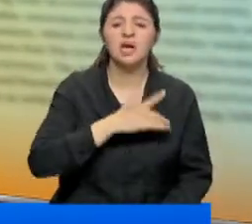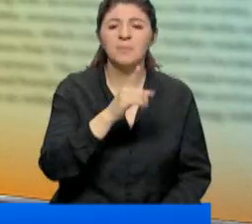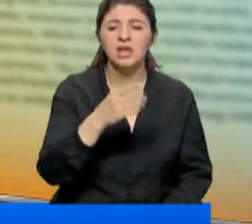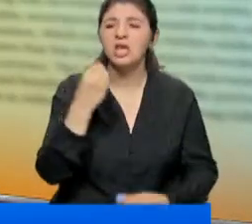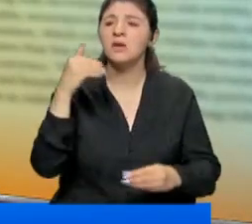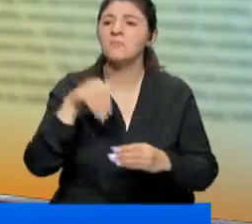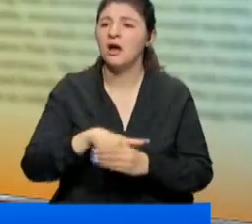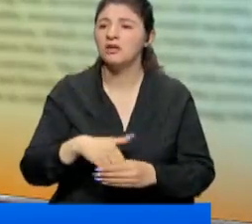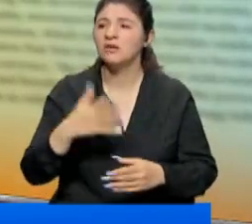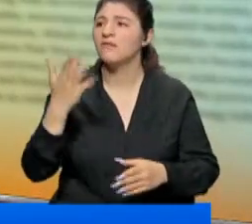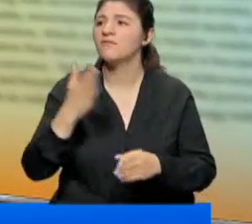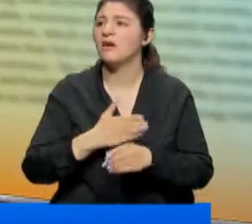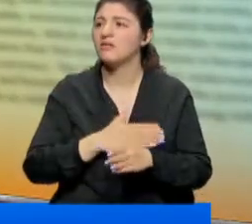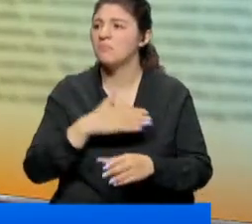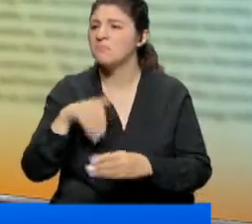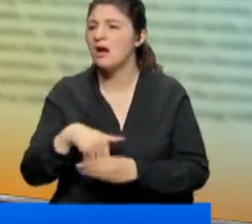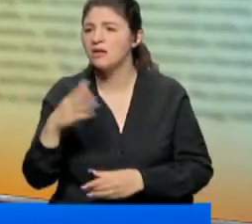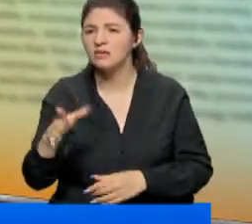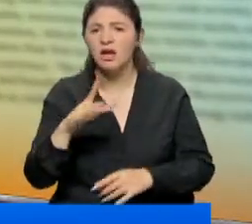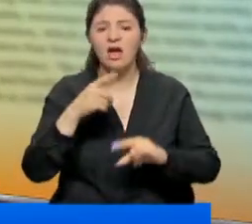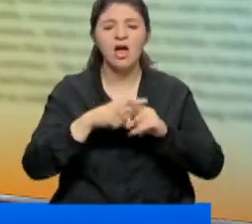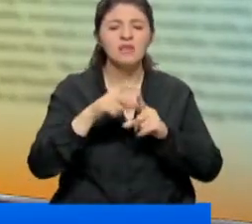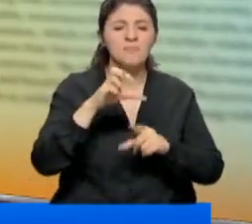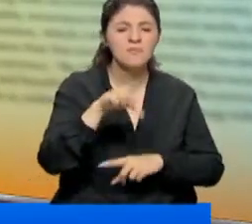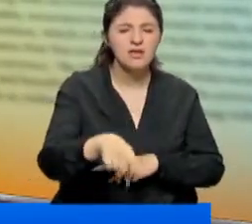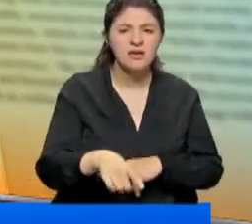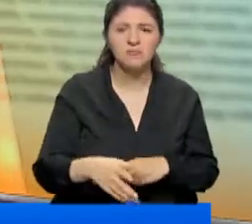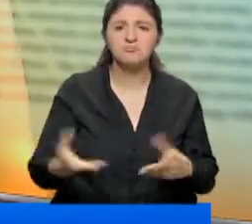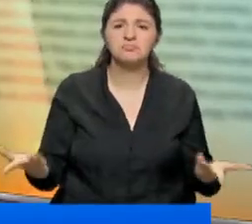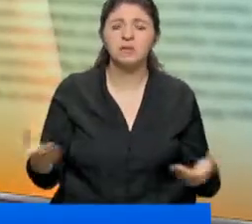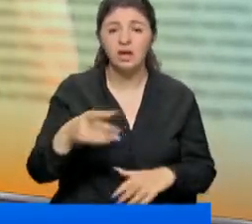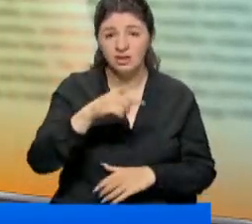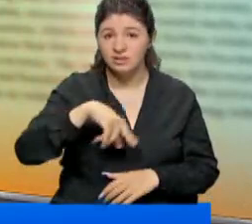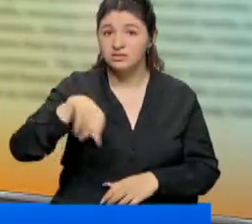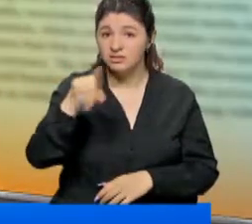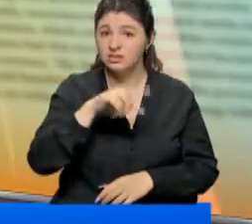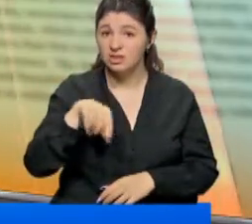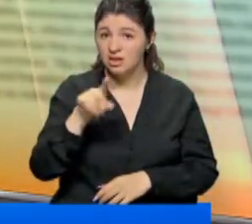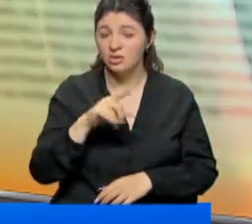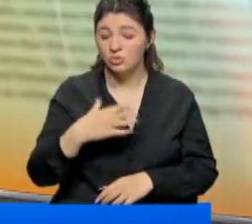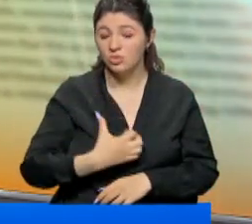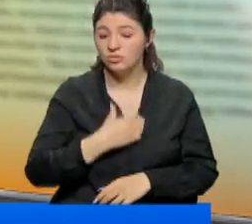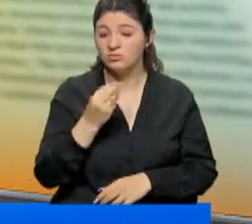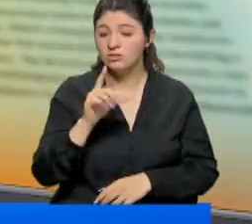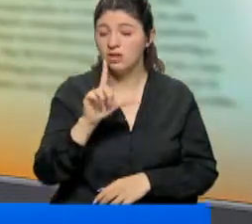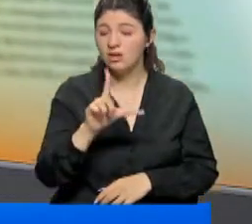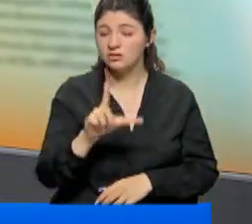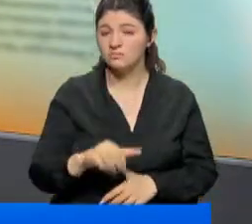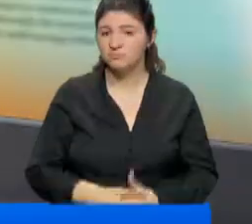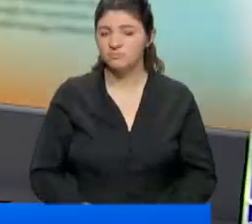cephesi iyi Partisi Vatan Partisi HDP si si Sizlerde üzülmeli